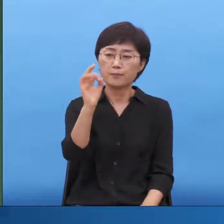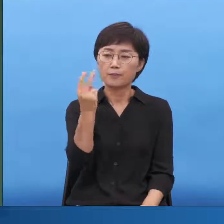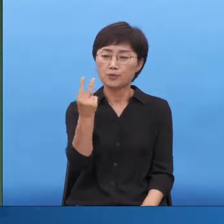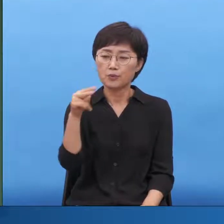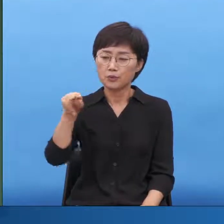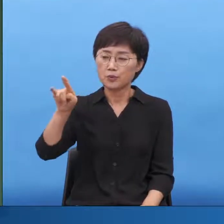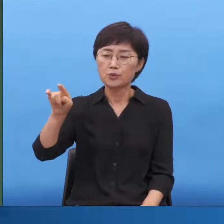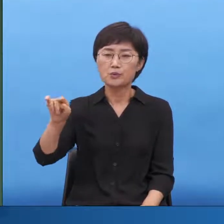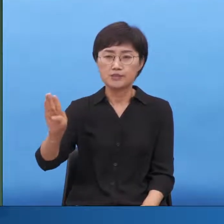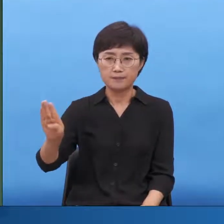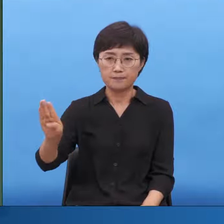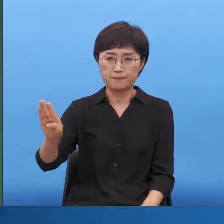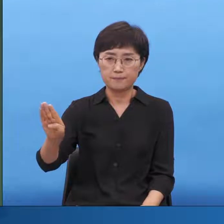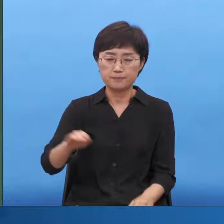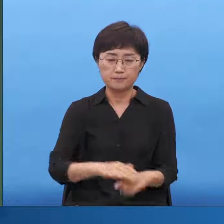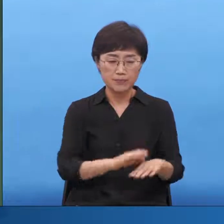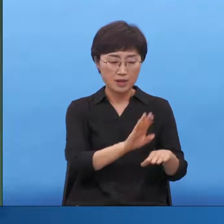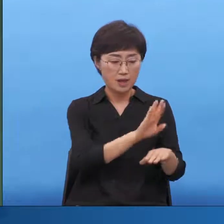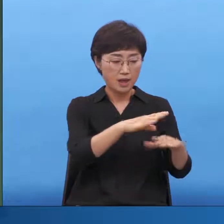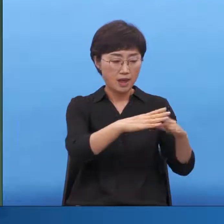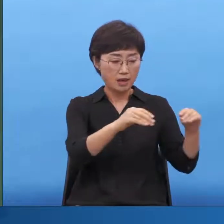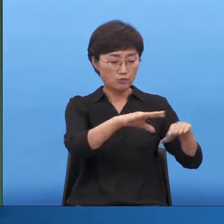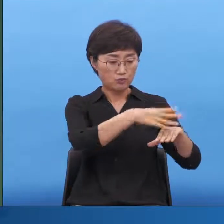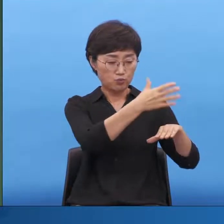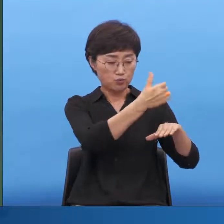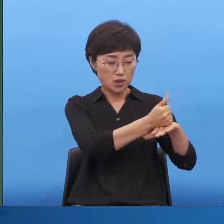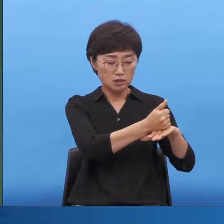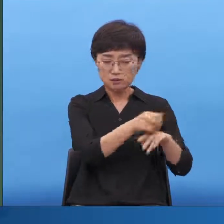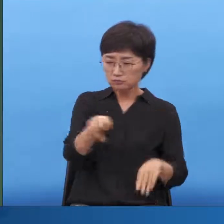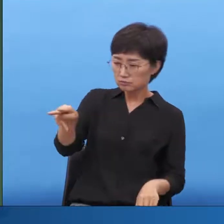这个部分很早就形成的人就是约瑟。 그래서 바로왕이 요셉 보고 이 말을 한 거예요.